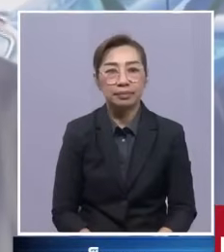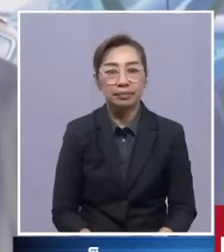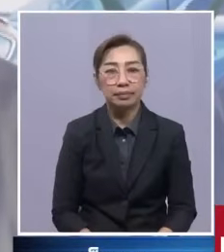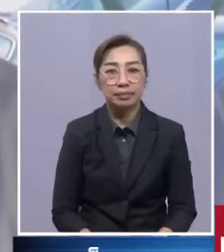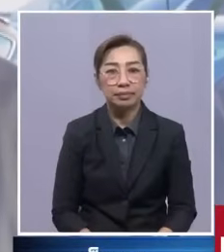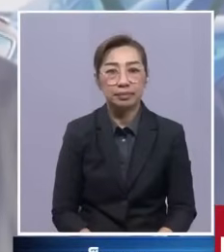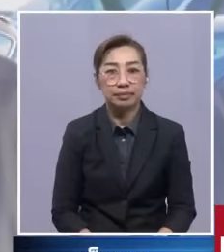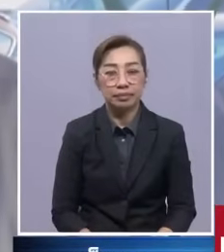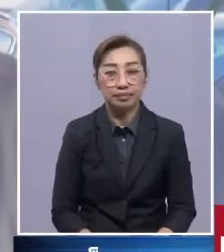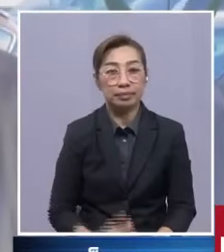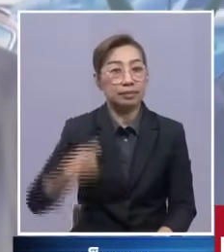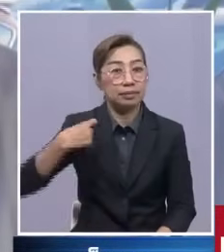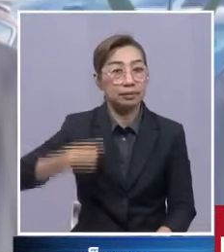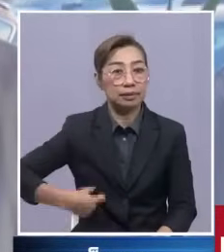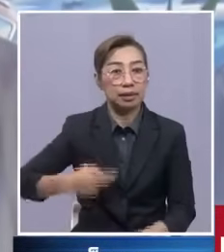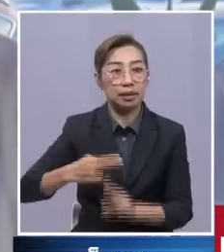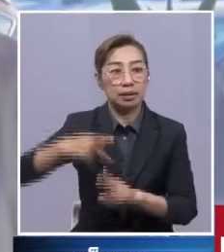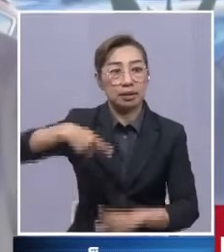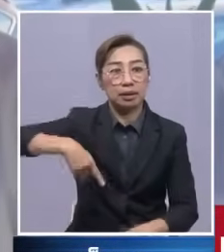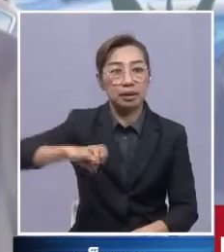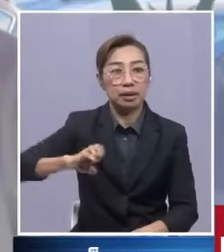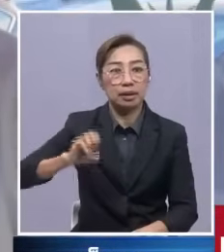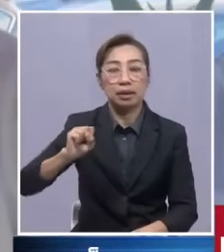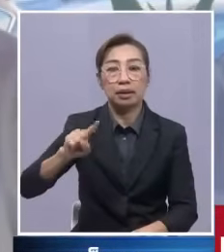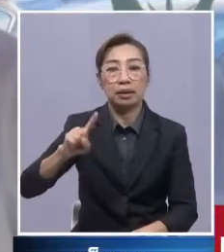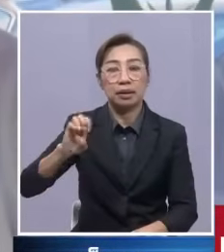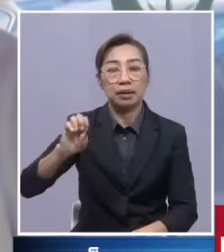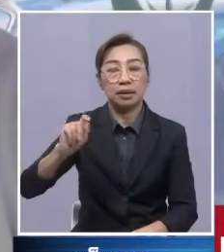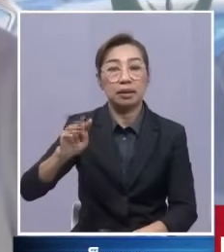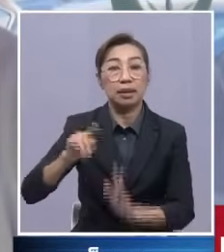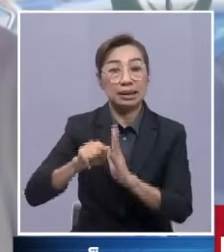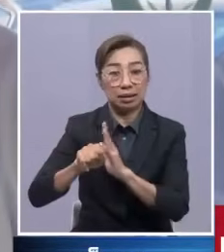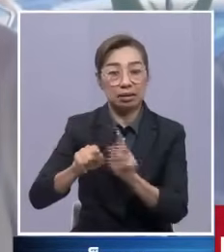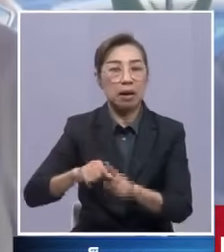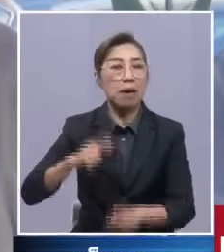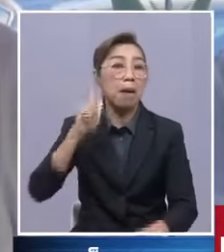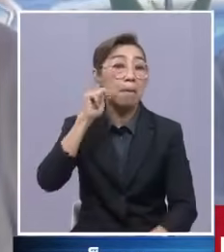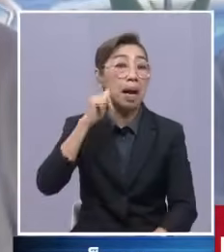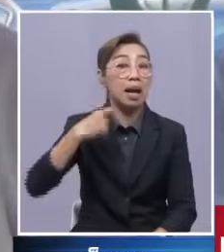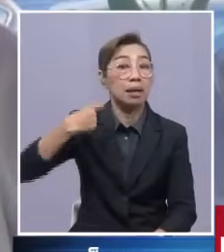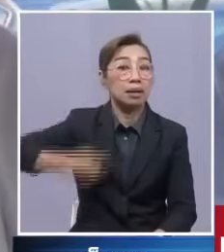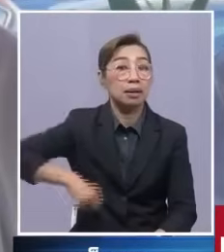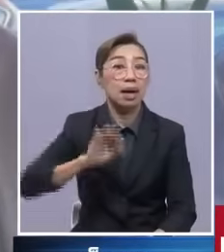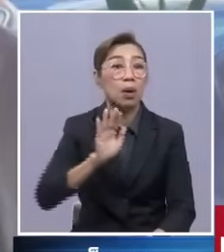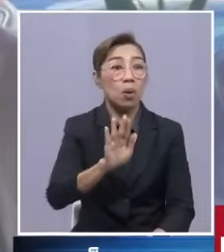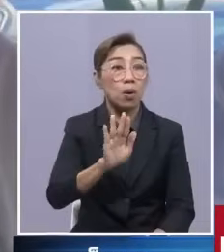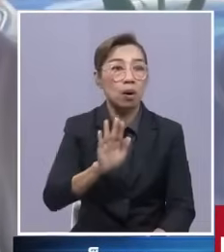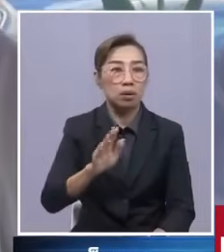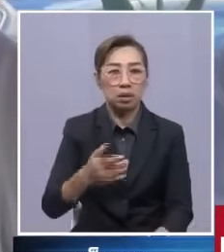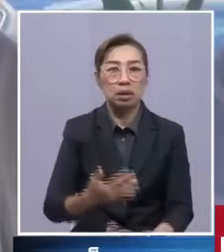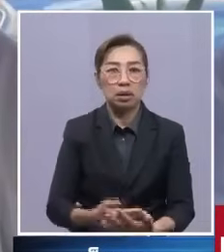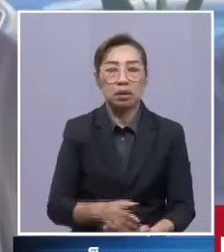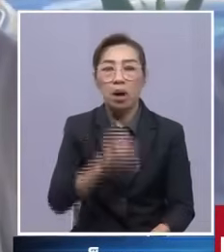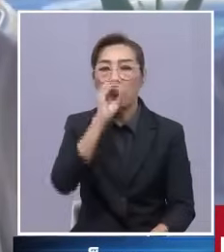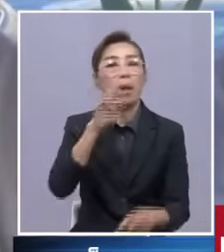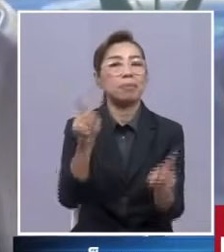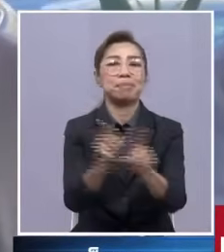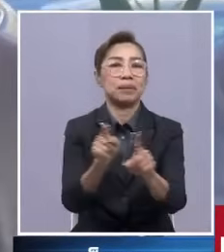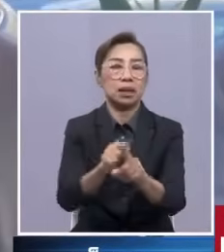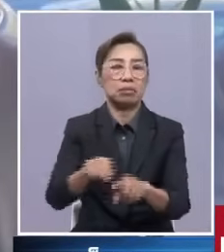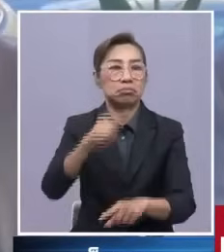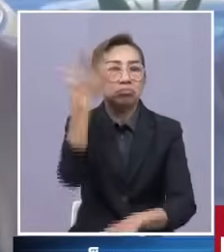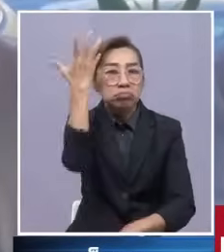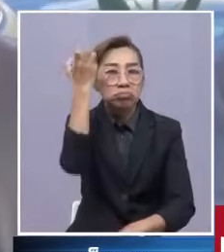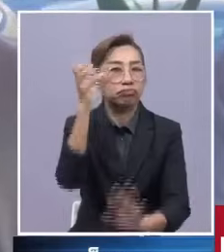างด้านทนายความพิสิทธิ์ไตรเจริญเมธากุลนะครับทนายของแม่น้องชมพู่ครับบอกเช่นเดียวกันครับไม่